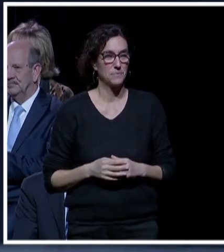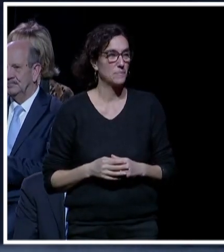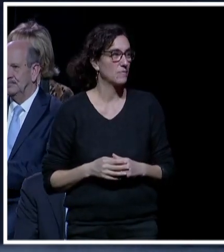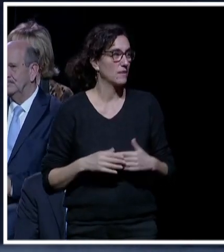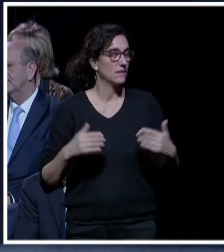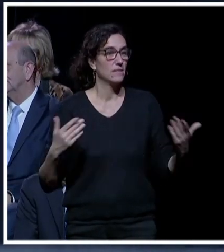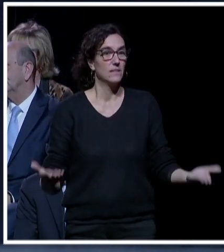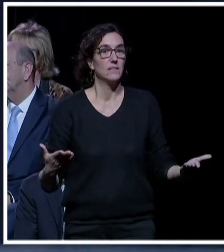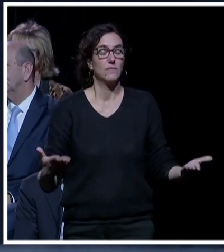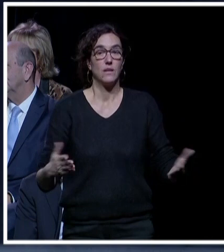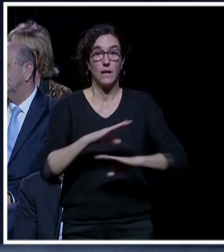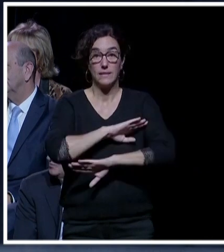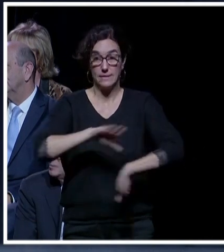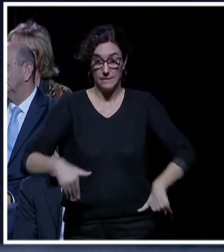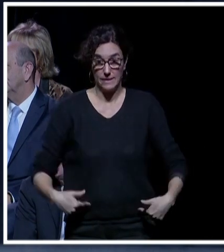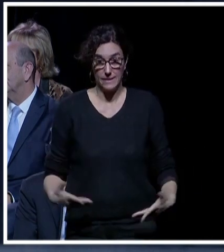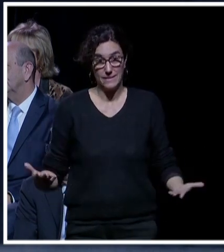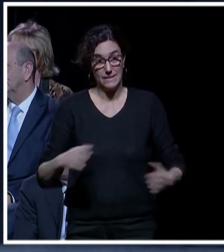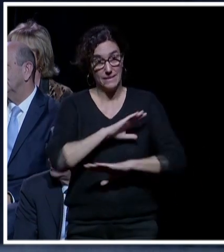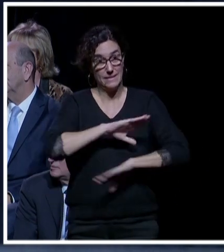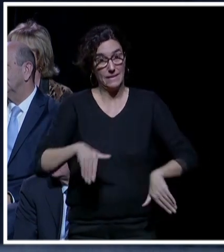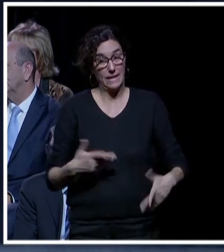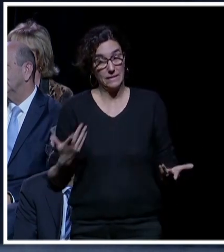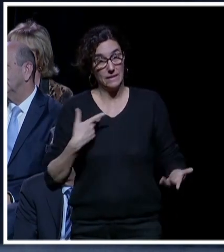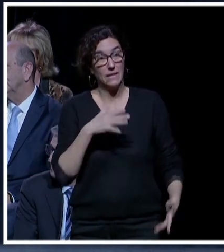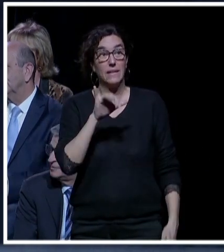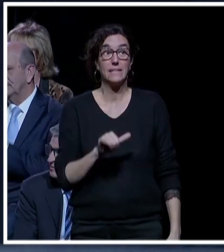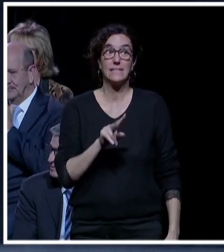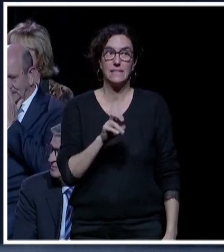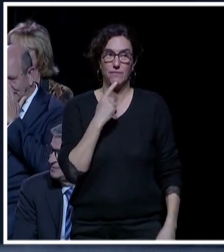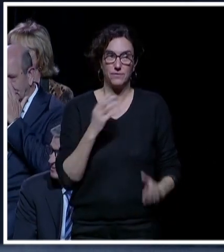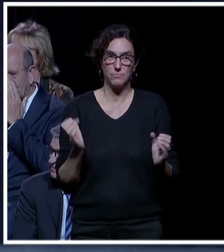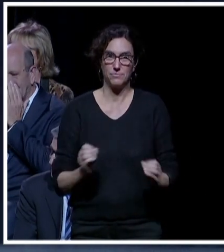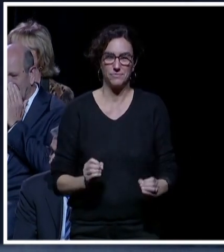Enfin, je terminerai. Alors, il va trembler. Non, mais je suis moins taquine que lui.